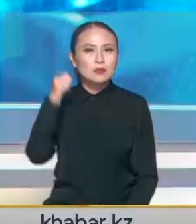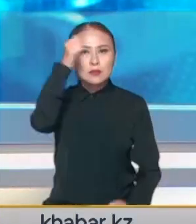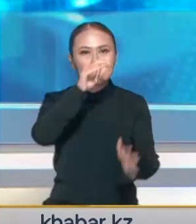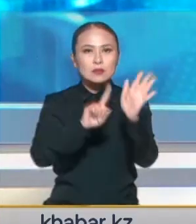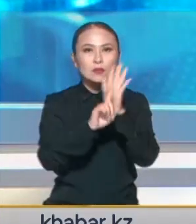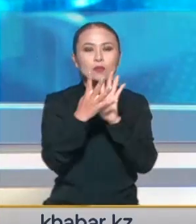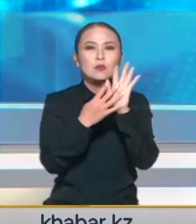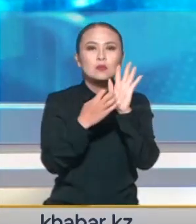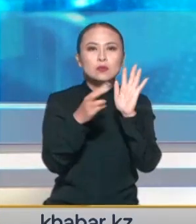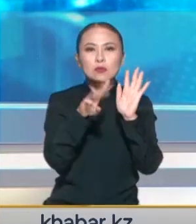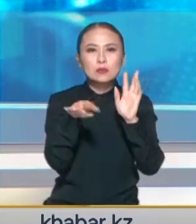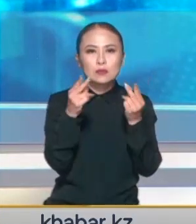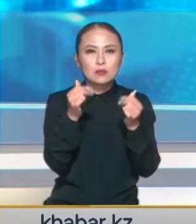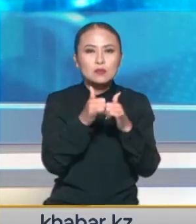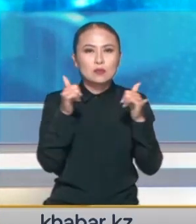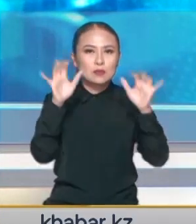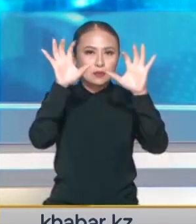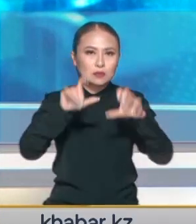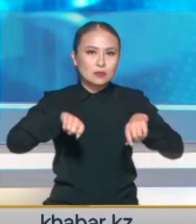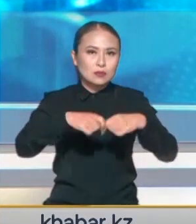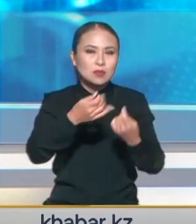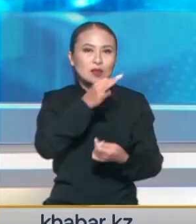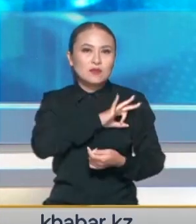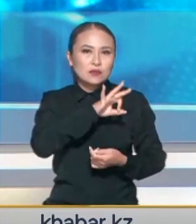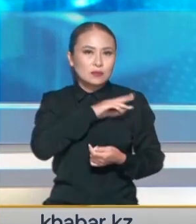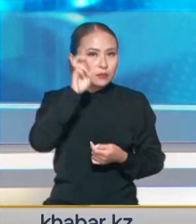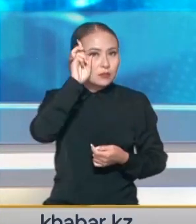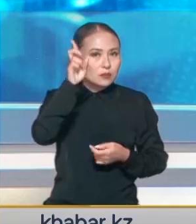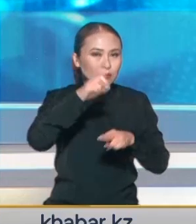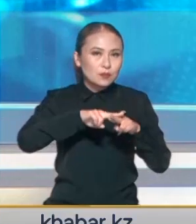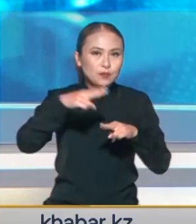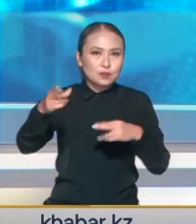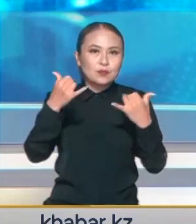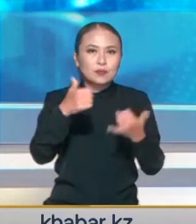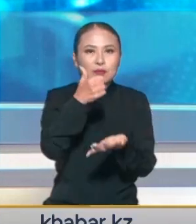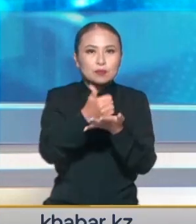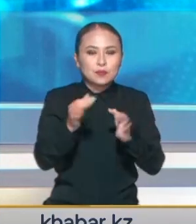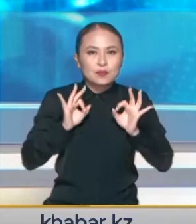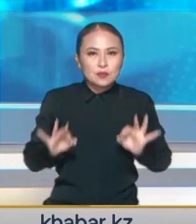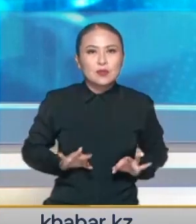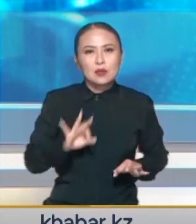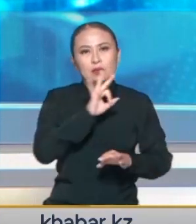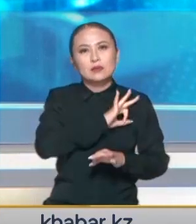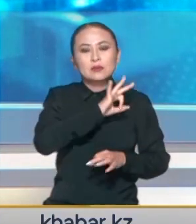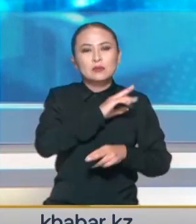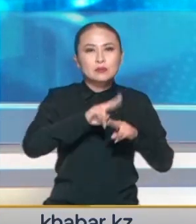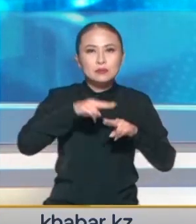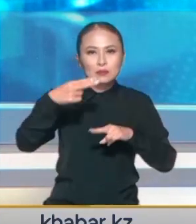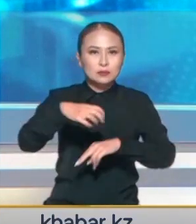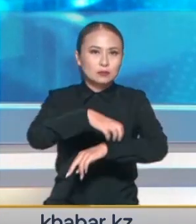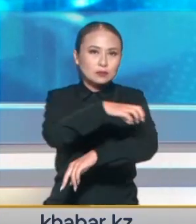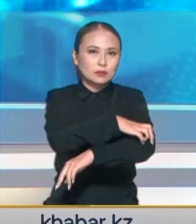Жыл басынан бері 900 миллиард теңгеден астам заңсыз емделген активтер мемлекетке қайтарылды. Мұны бүгін бас прокуратураның активтерді